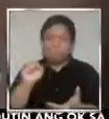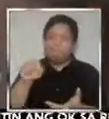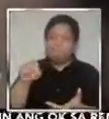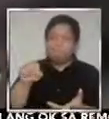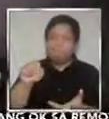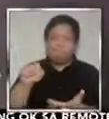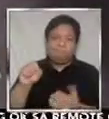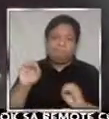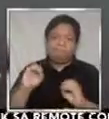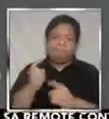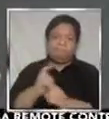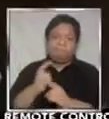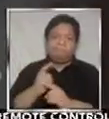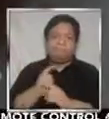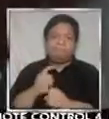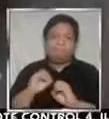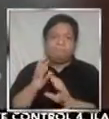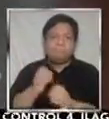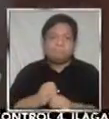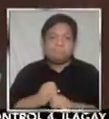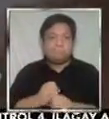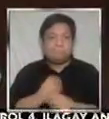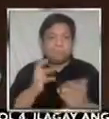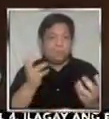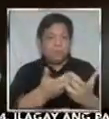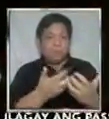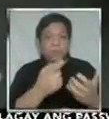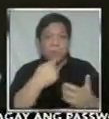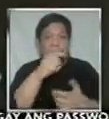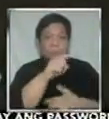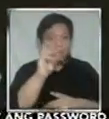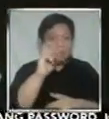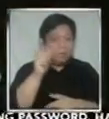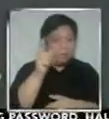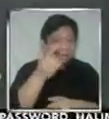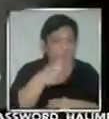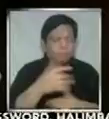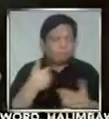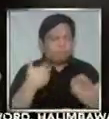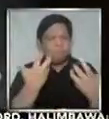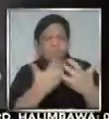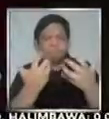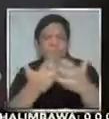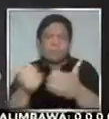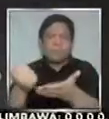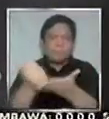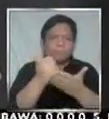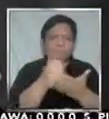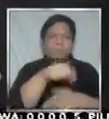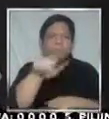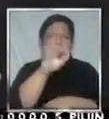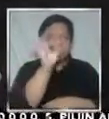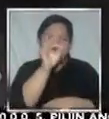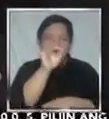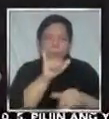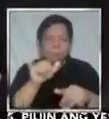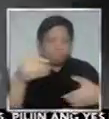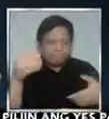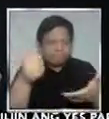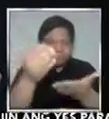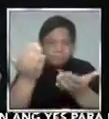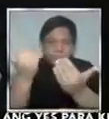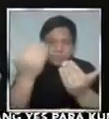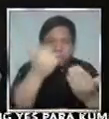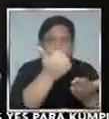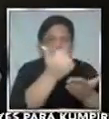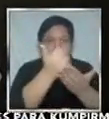Oo, tama. Katuwang ni Ray ang ilan pa nating kababayan doon mula sa paghahagilap ng tulong, pagre-repack hanggang sa pamamahagi